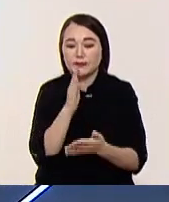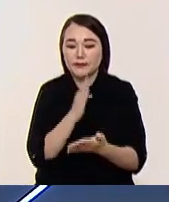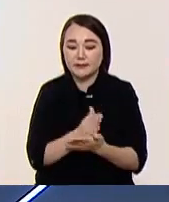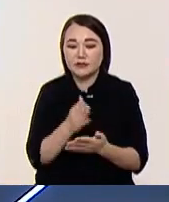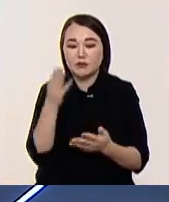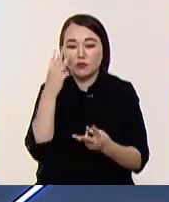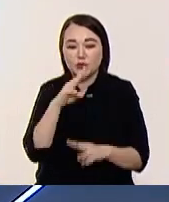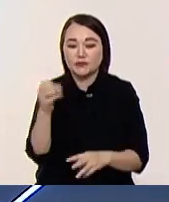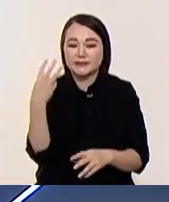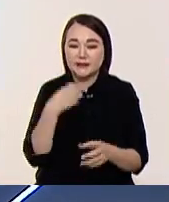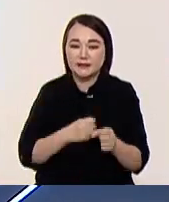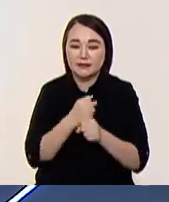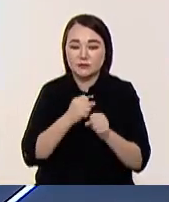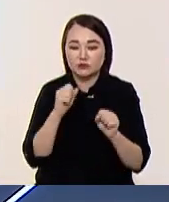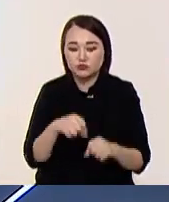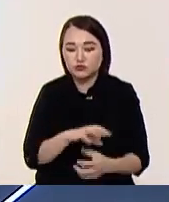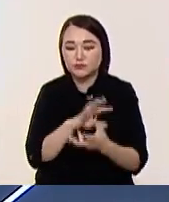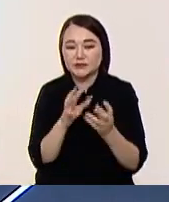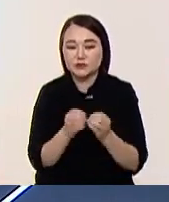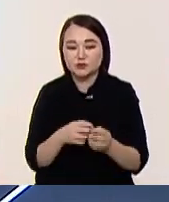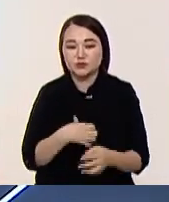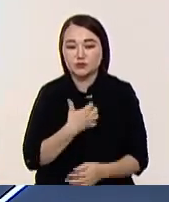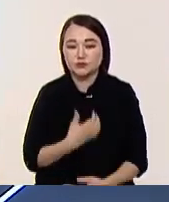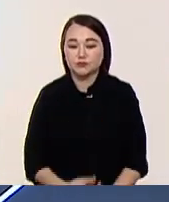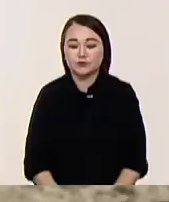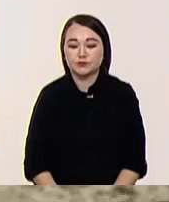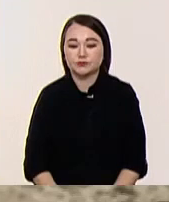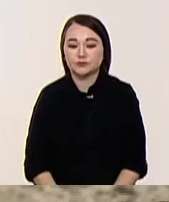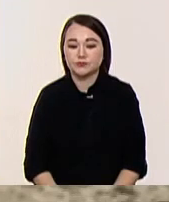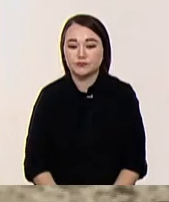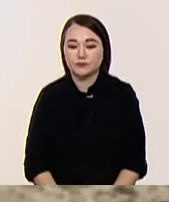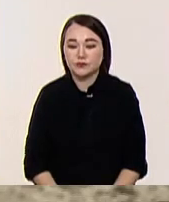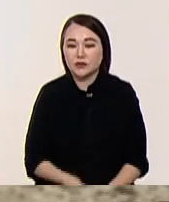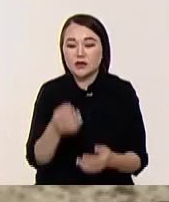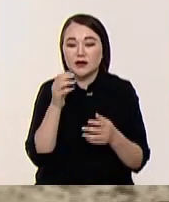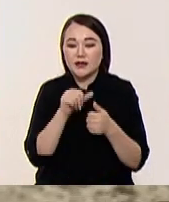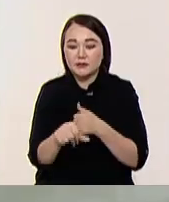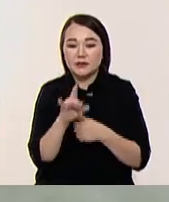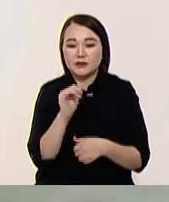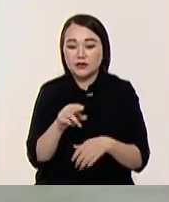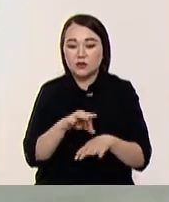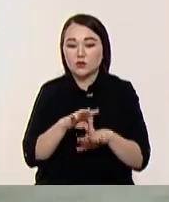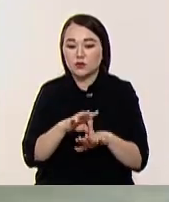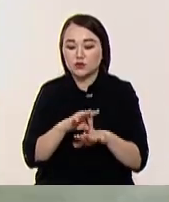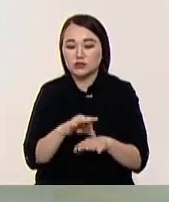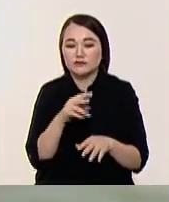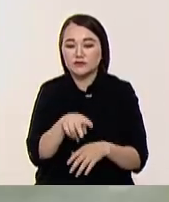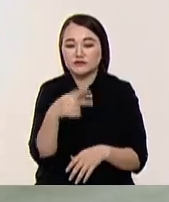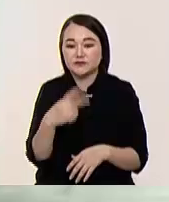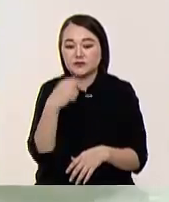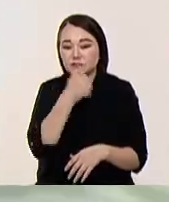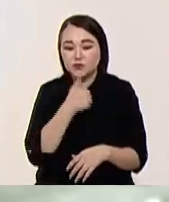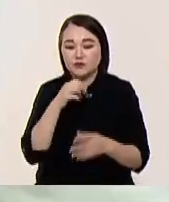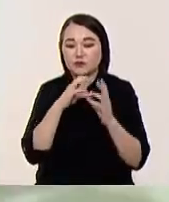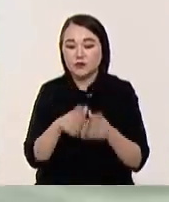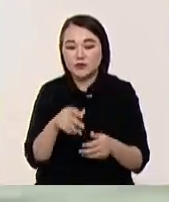что модные загары могут повлечь необратимые последствия. А именно рак кожи. В 2020 году в мире,